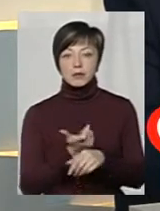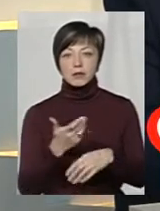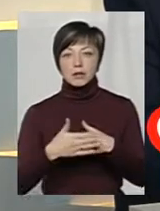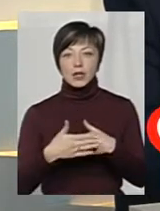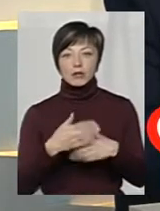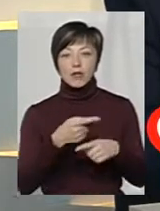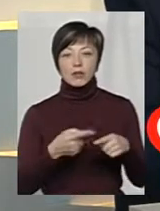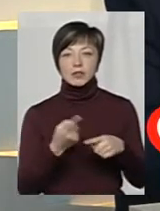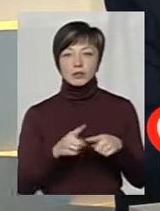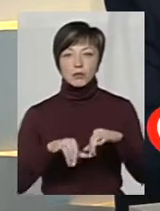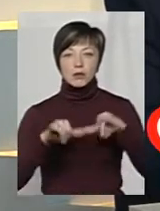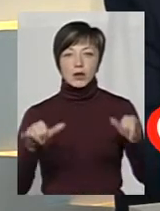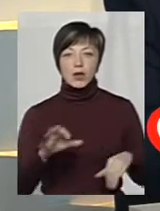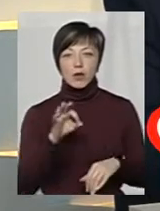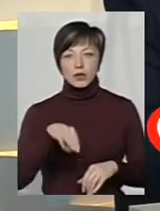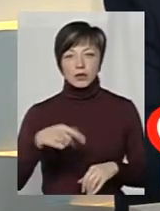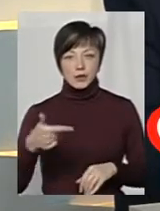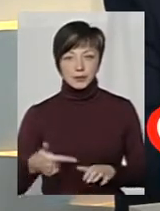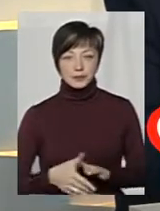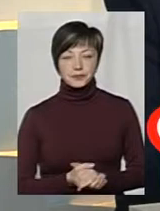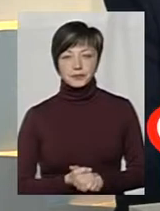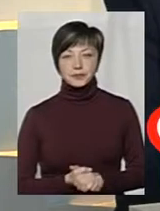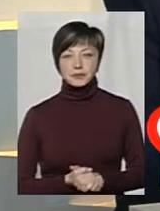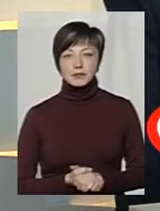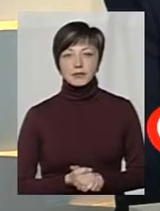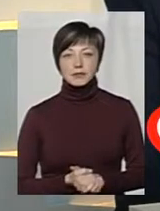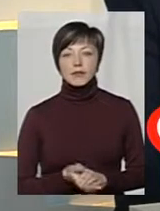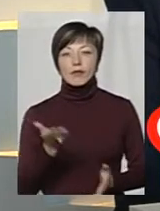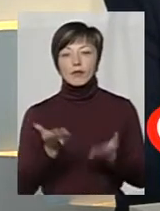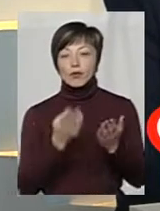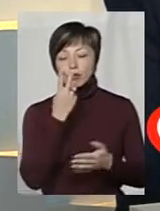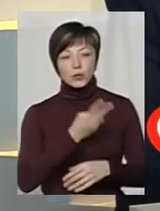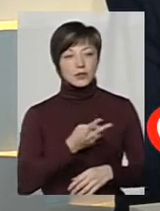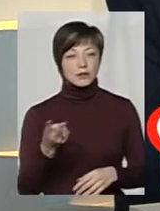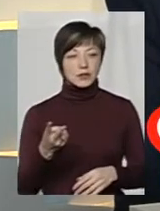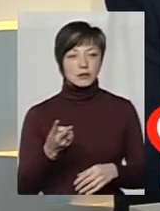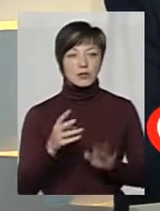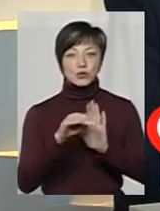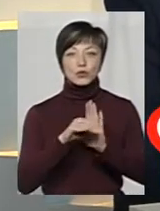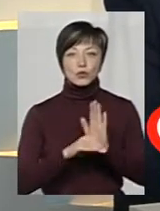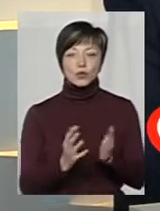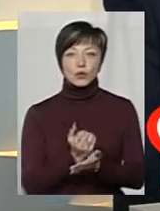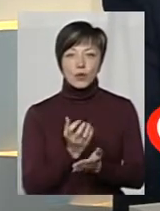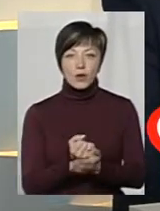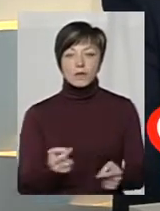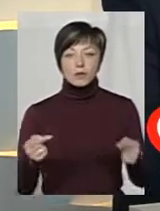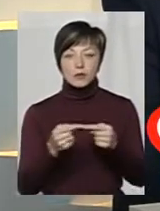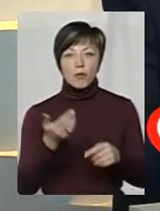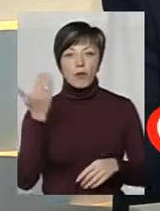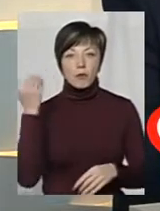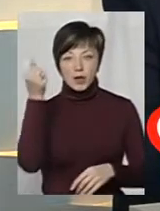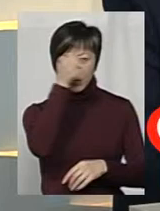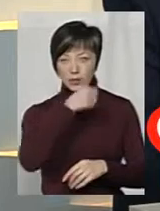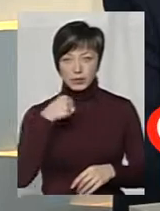майже половину цього приросту по об'єднаних територіальних громадах. Якщо подивитися по структурі доходів, то безумовно, як і попередні